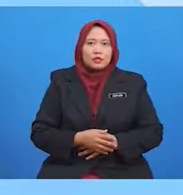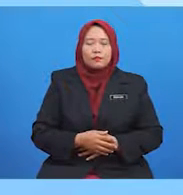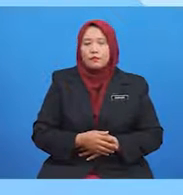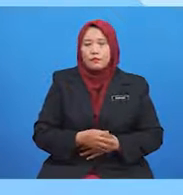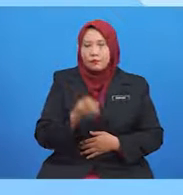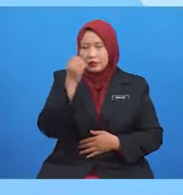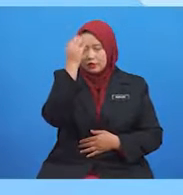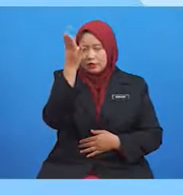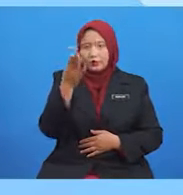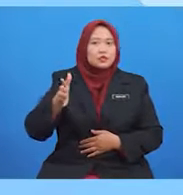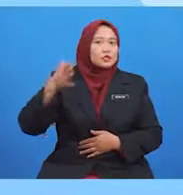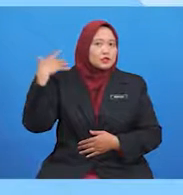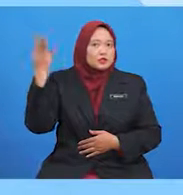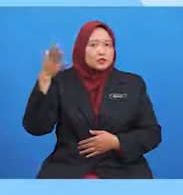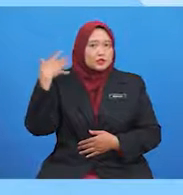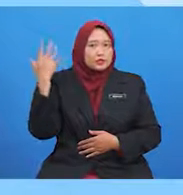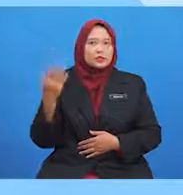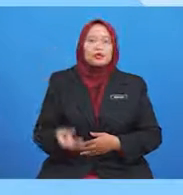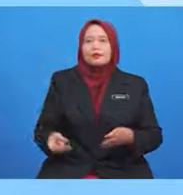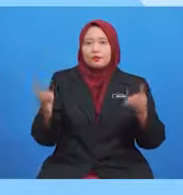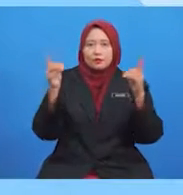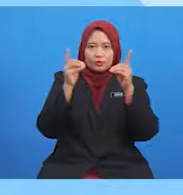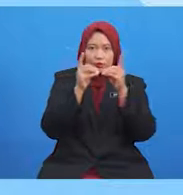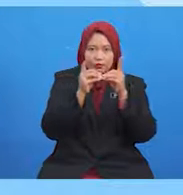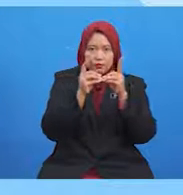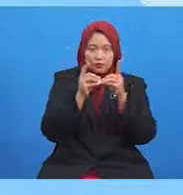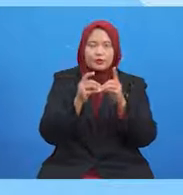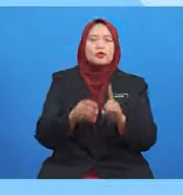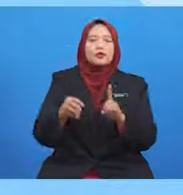memerihalkan sejarah penemuan keradioaktifan.